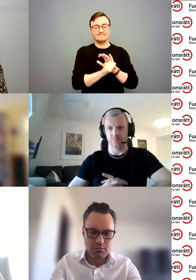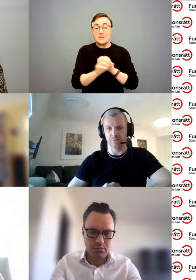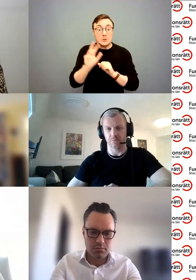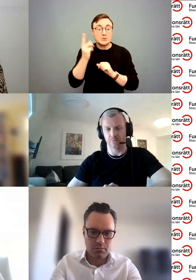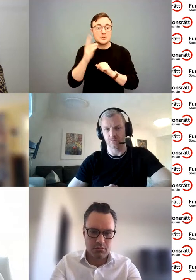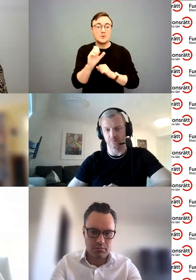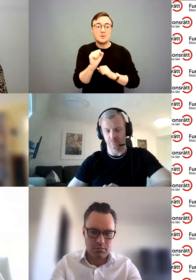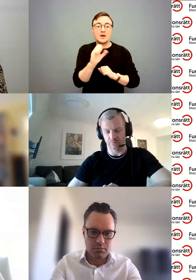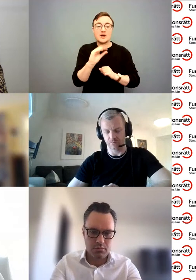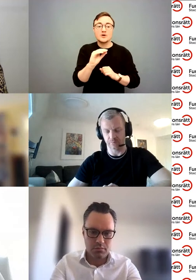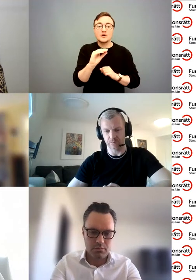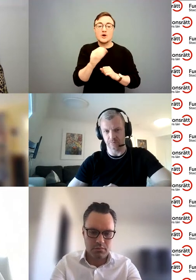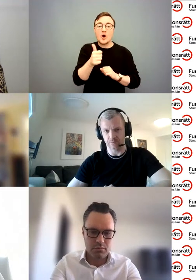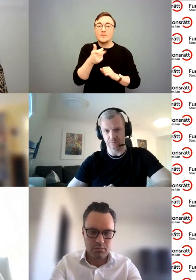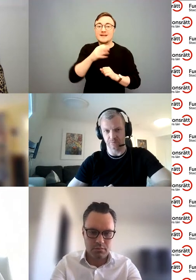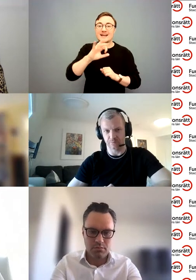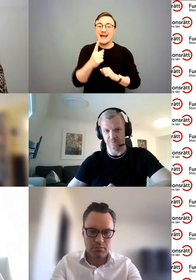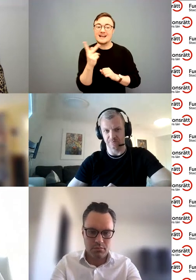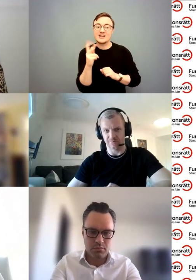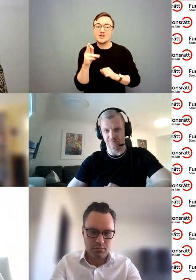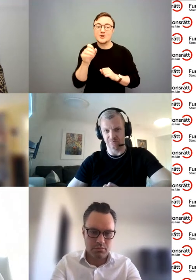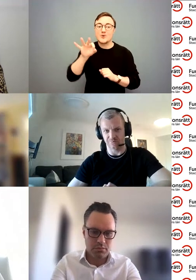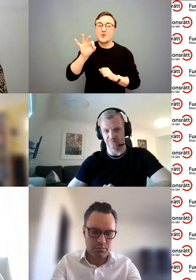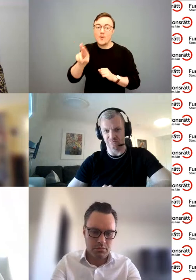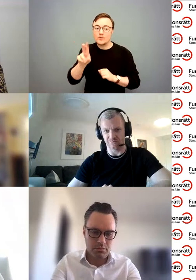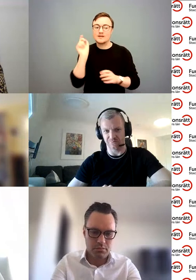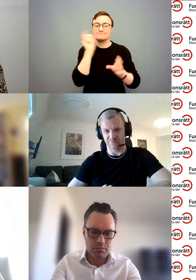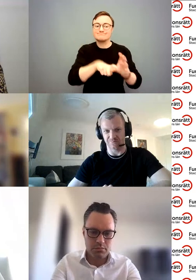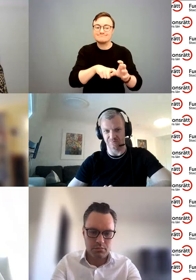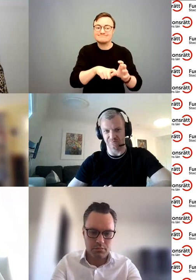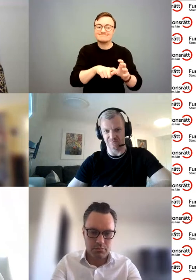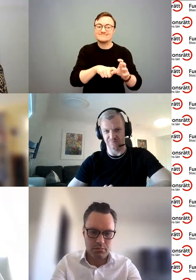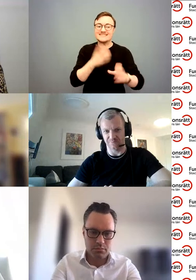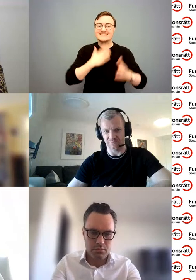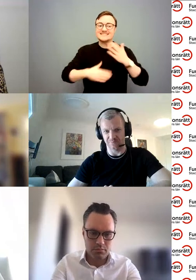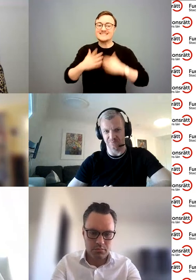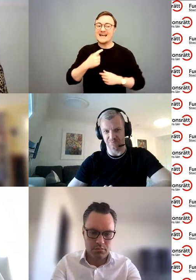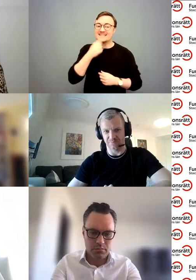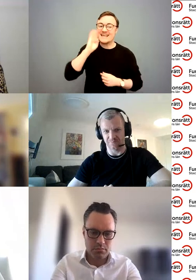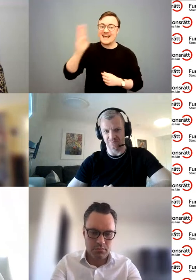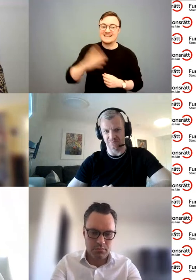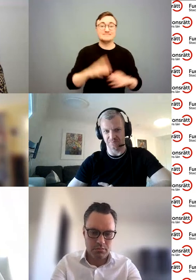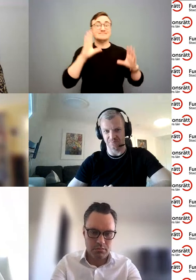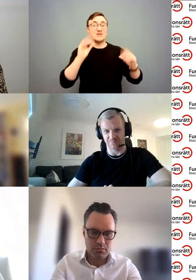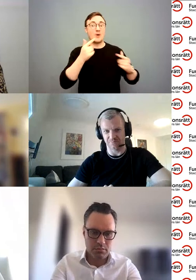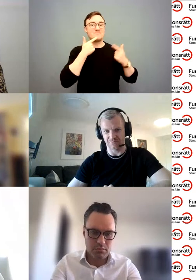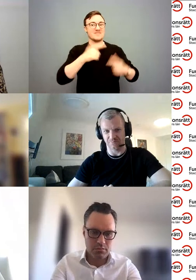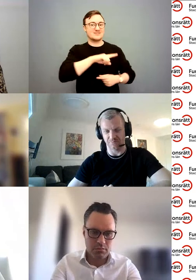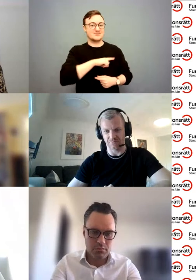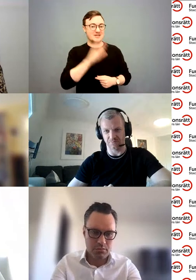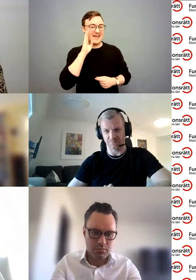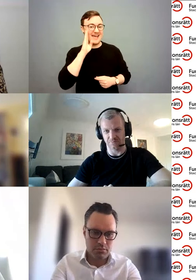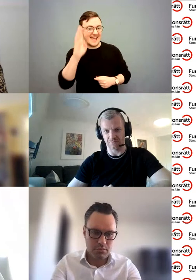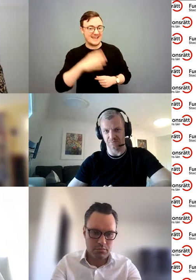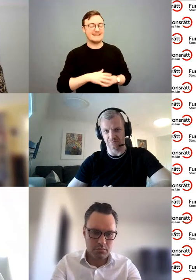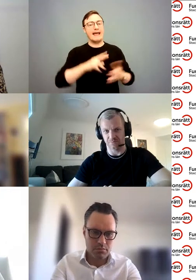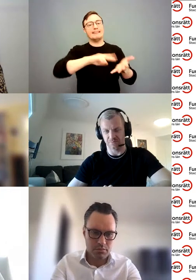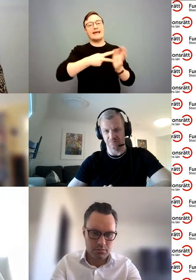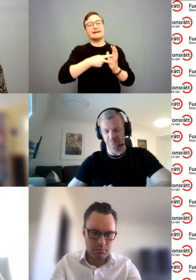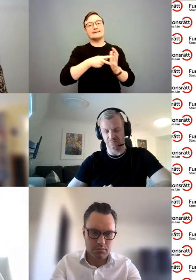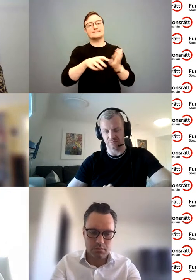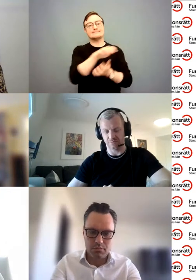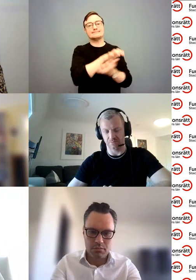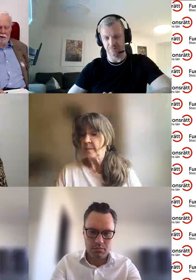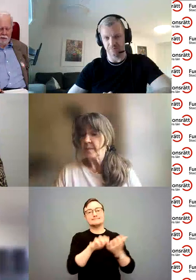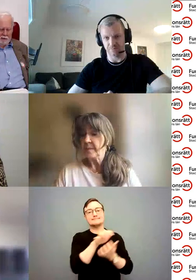Kron välkommen, om du bara kan ge det till känna så vi hör din röst. Ja, tack så mycket. Tekniken strulade lite